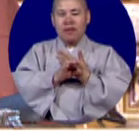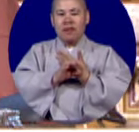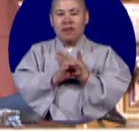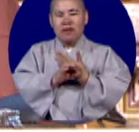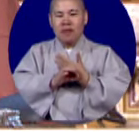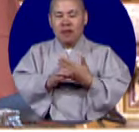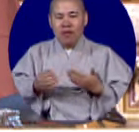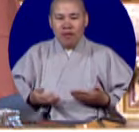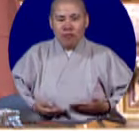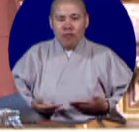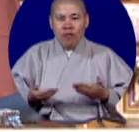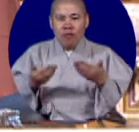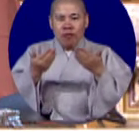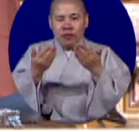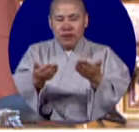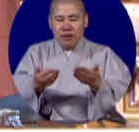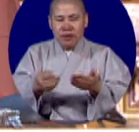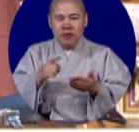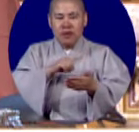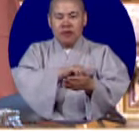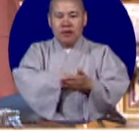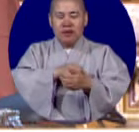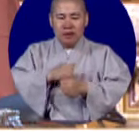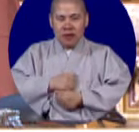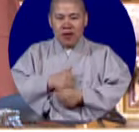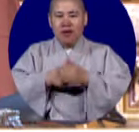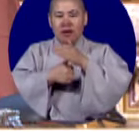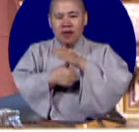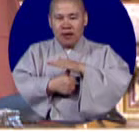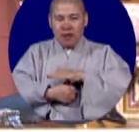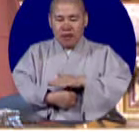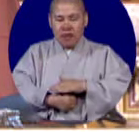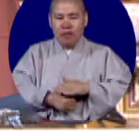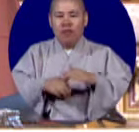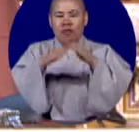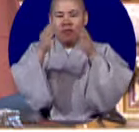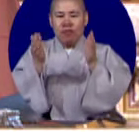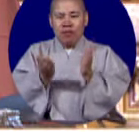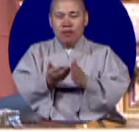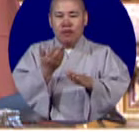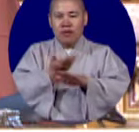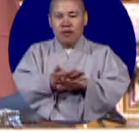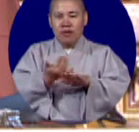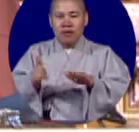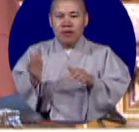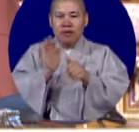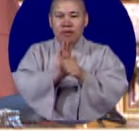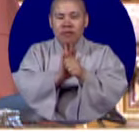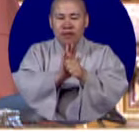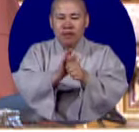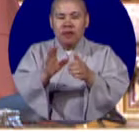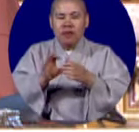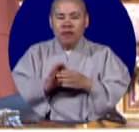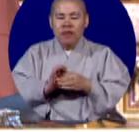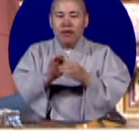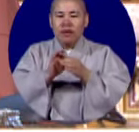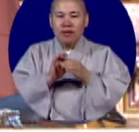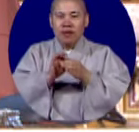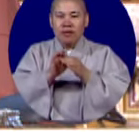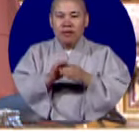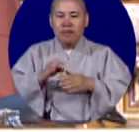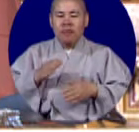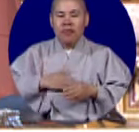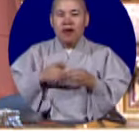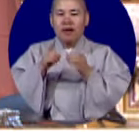그래서 보시하고 지게하고 인욕하고 이런 게 전부 이타행인데 그걸 통해서